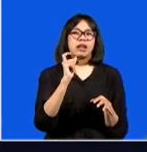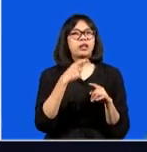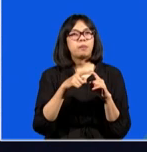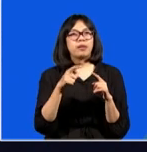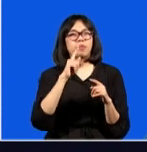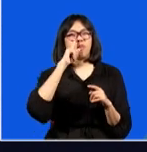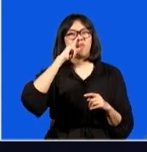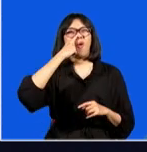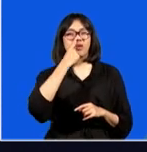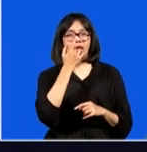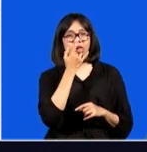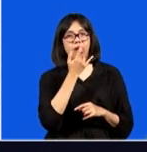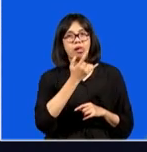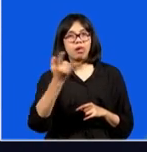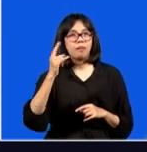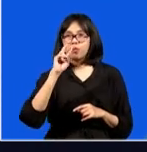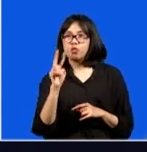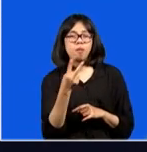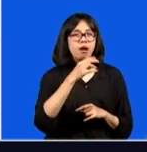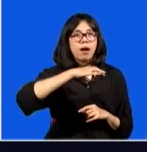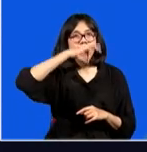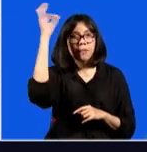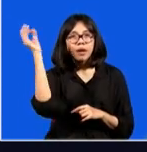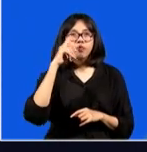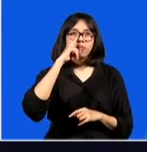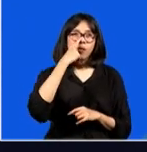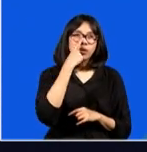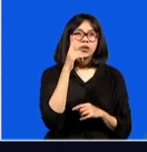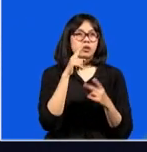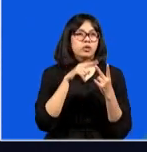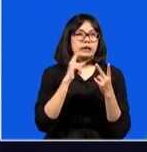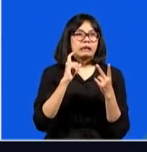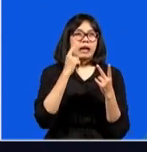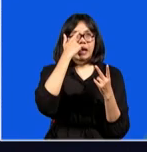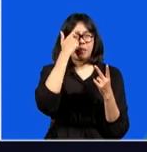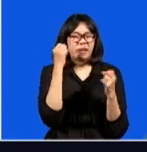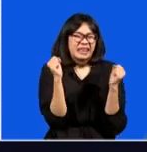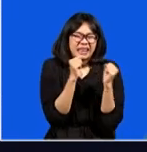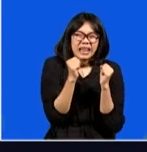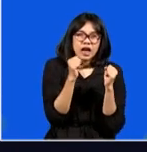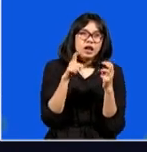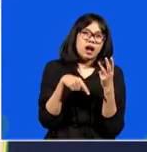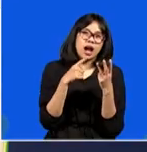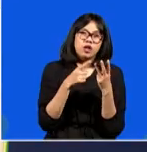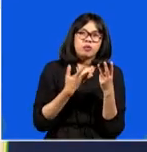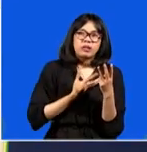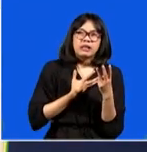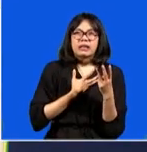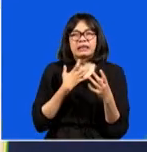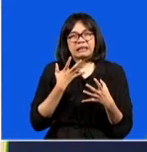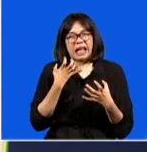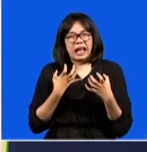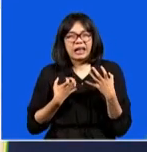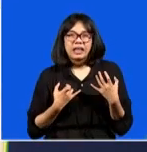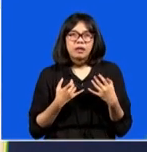yang membosankan yang menyeramkan atau bahkan bisa menyakitkan karena dia mungkin malu